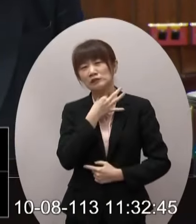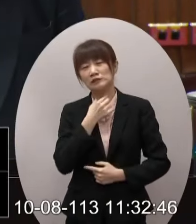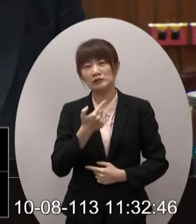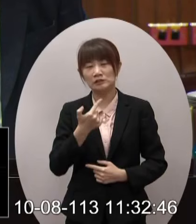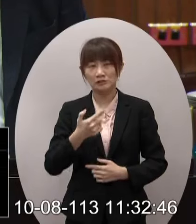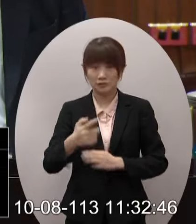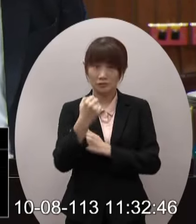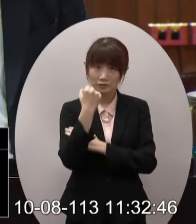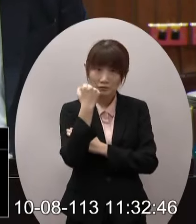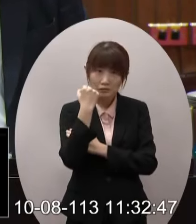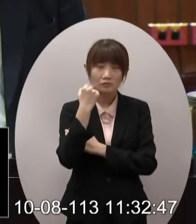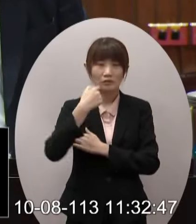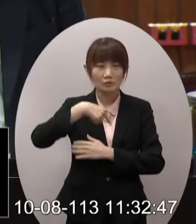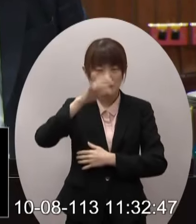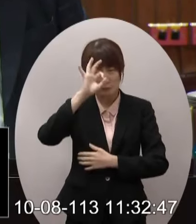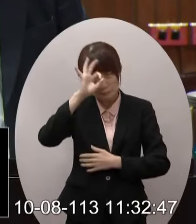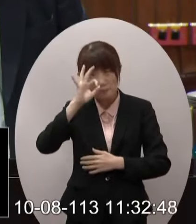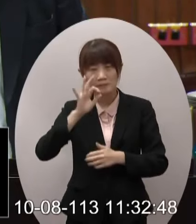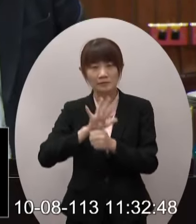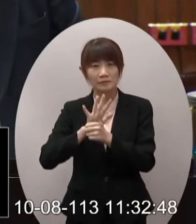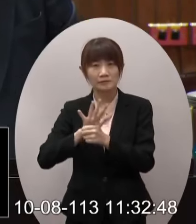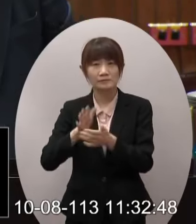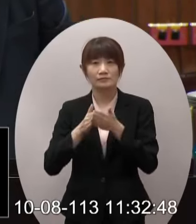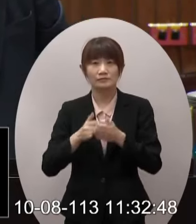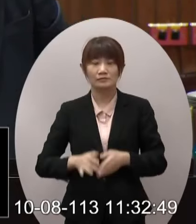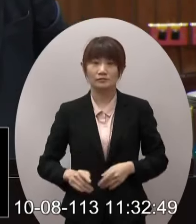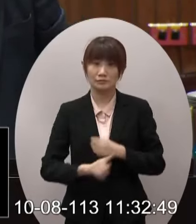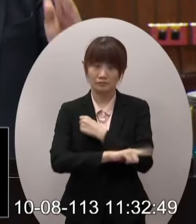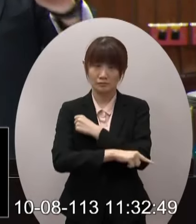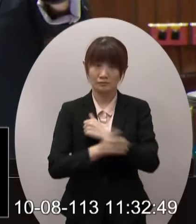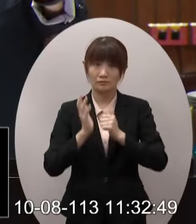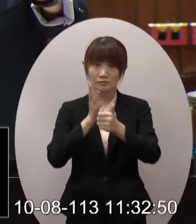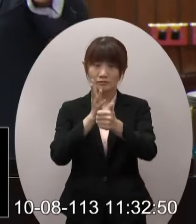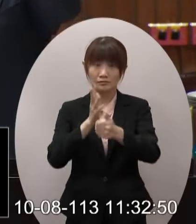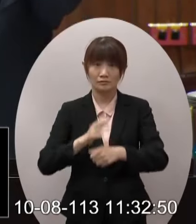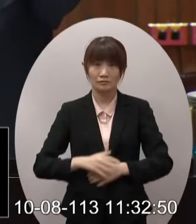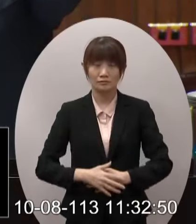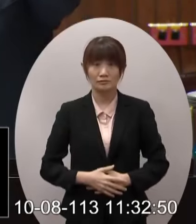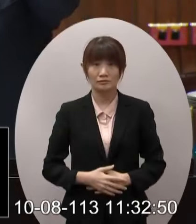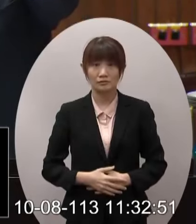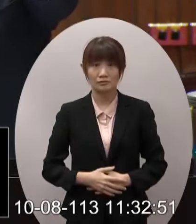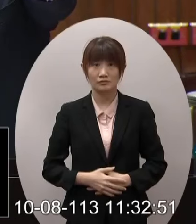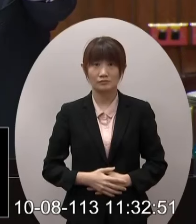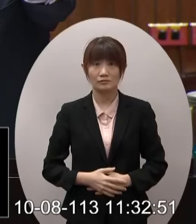们要积极下去做，好不好？ 是。 那我最后一个问题哦，因为，